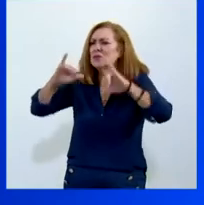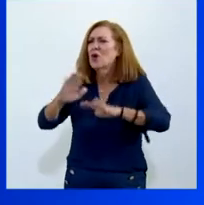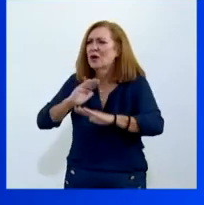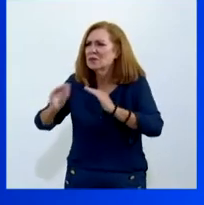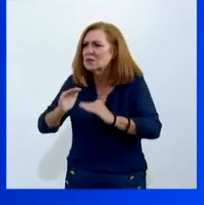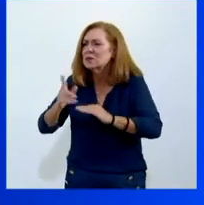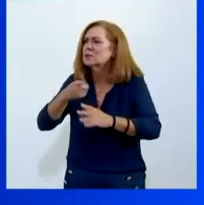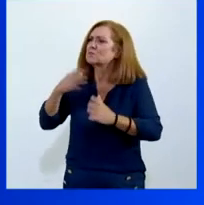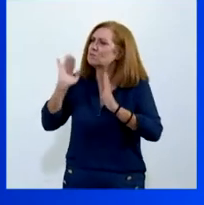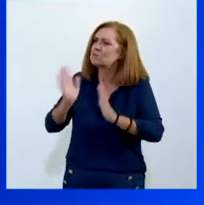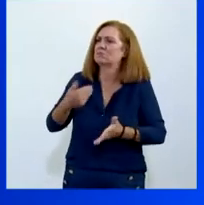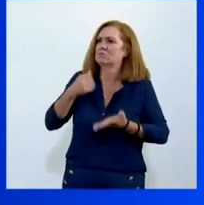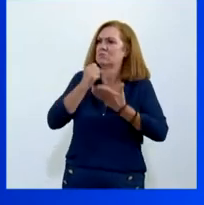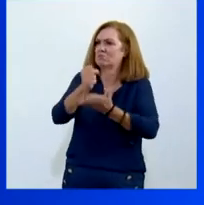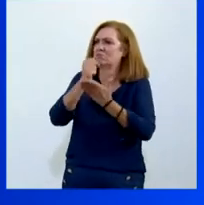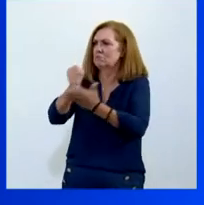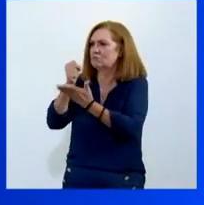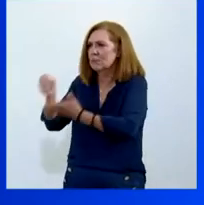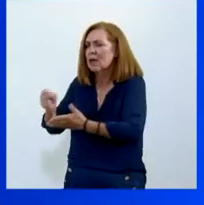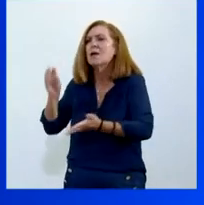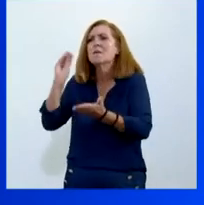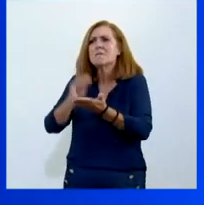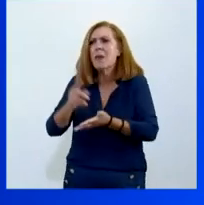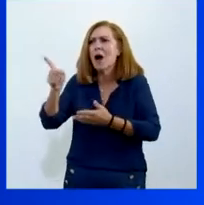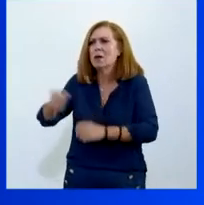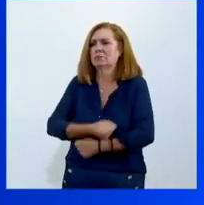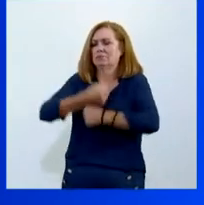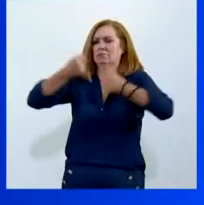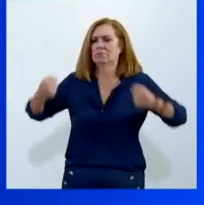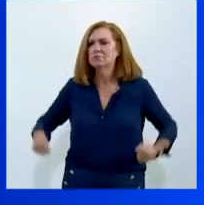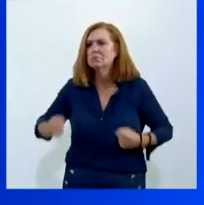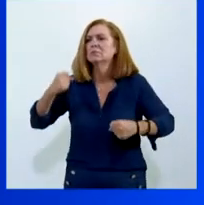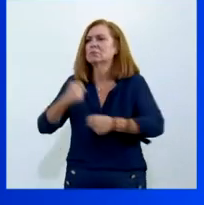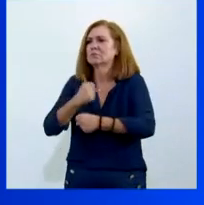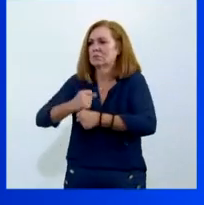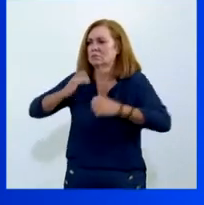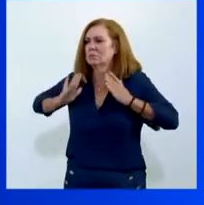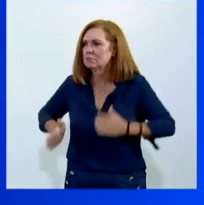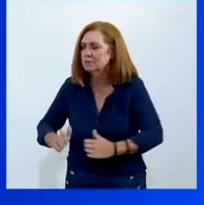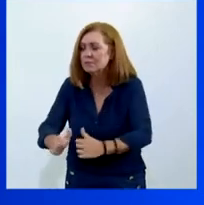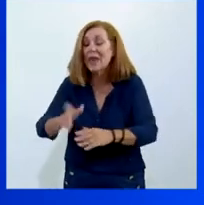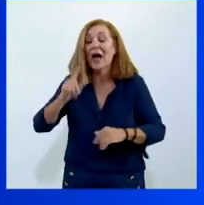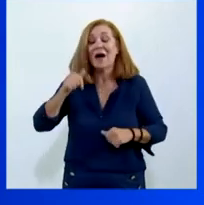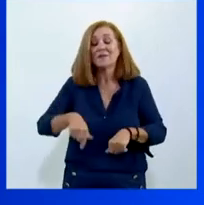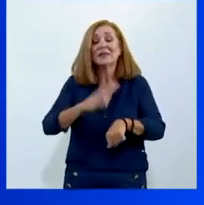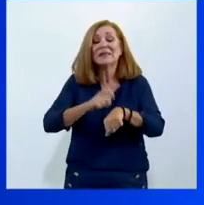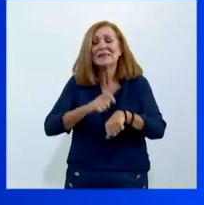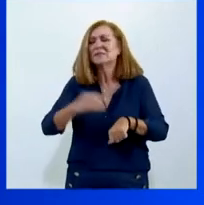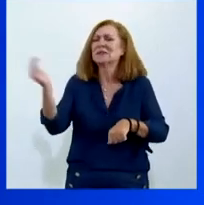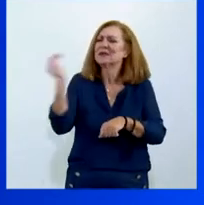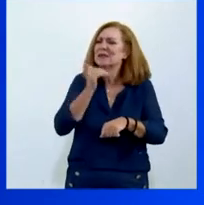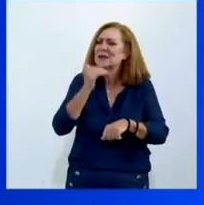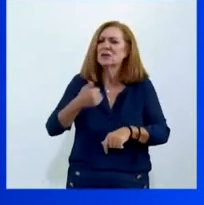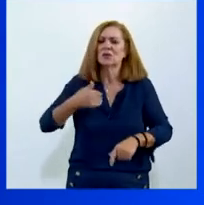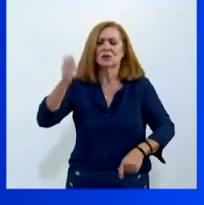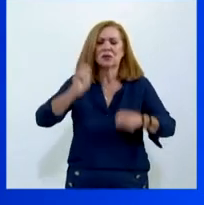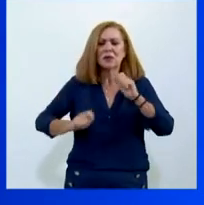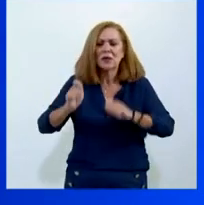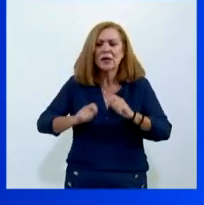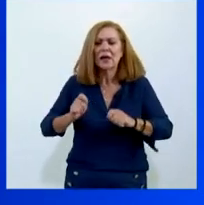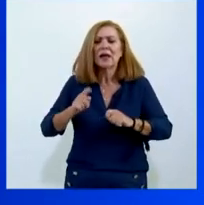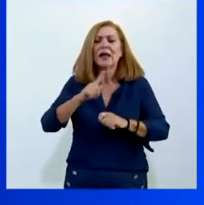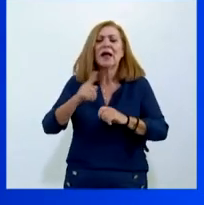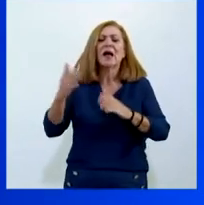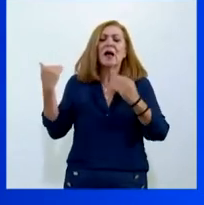ξαναπατήσουν ξανά στα πόδια τους. Ταυτόχρονα ήδη εκπονούνται με πολύ μεγάλη ταχύτητα από τα